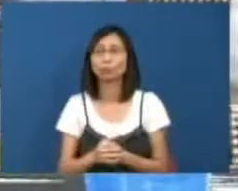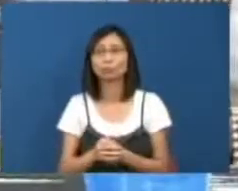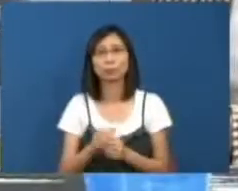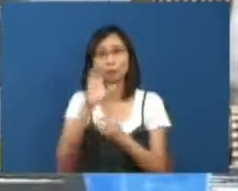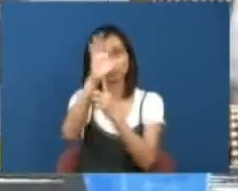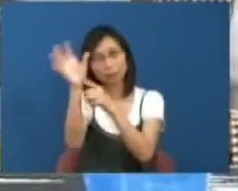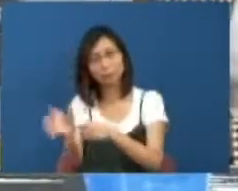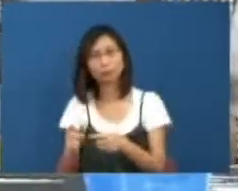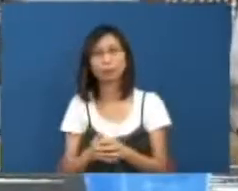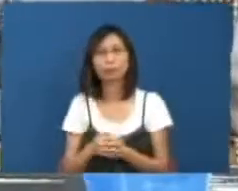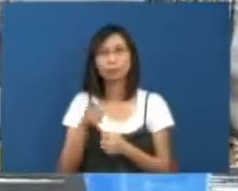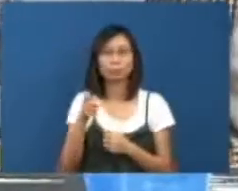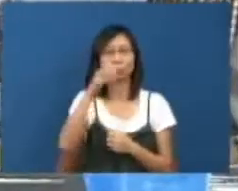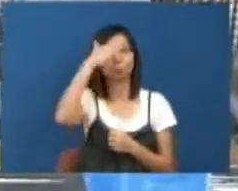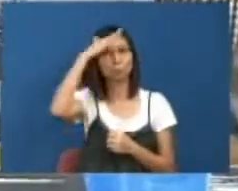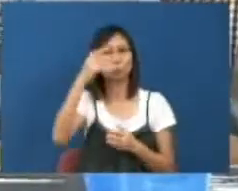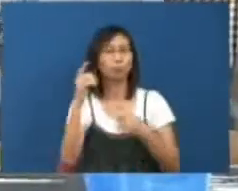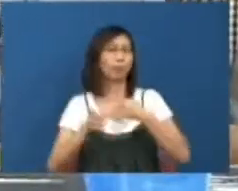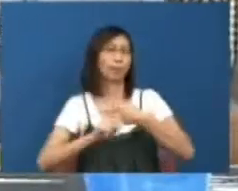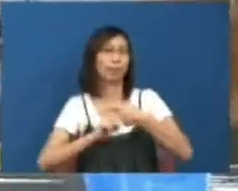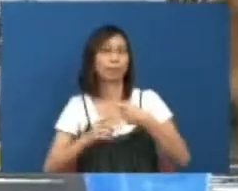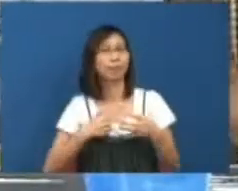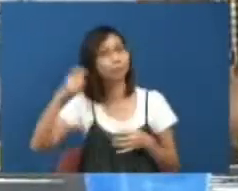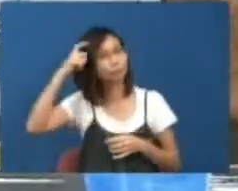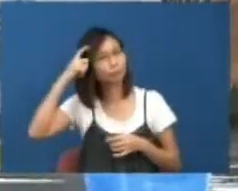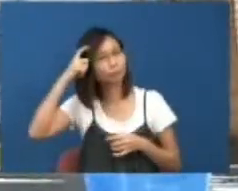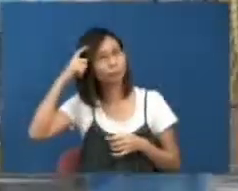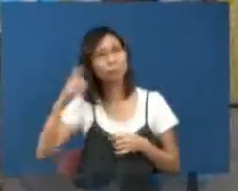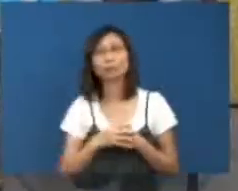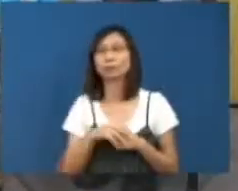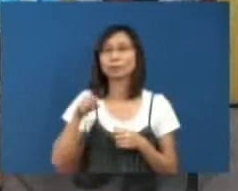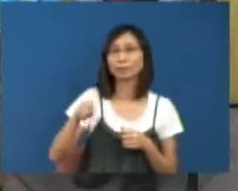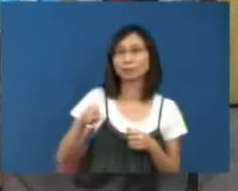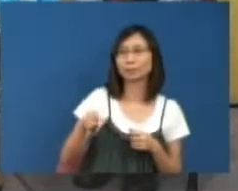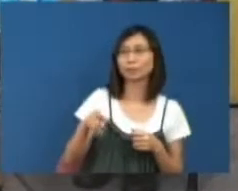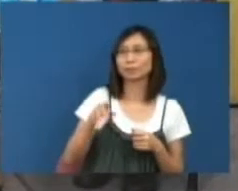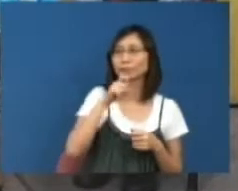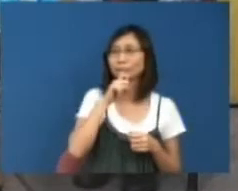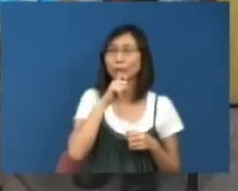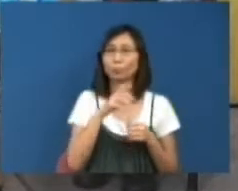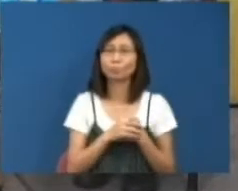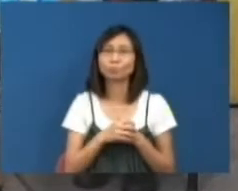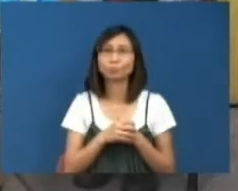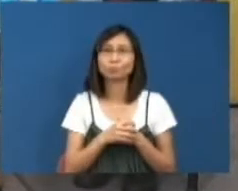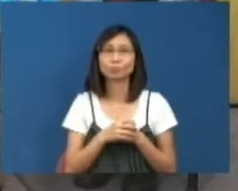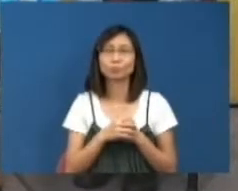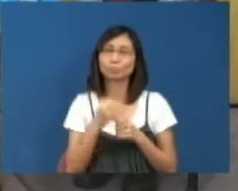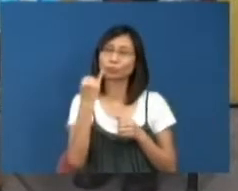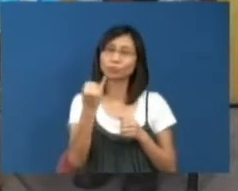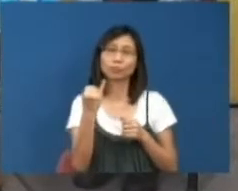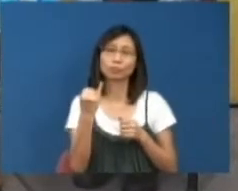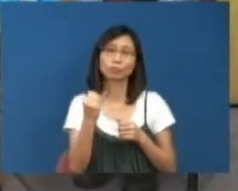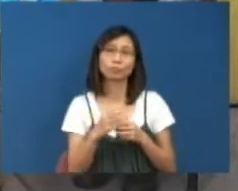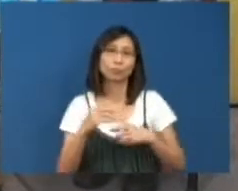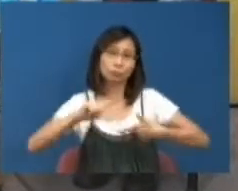事發生大家明白了。但是我們始終，我們雖然說這類 有些不理想的處理方法，但